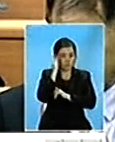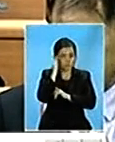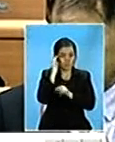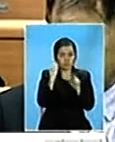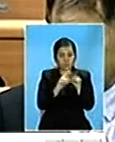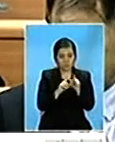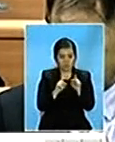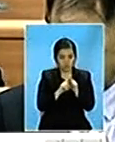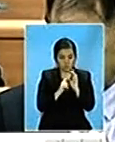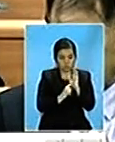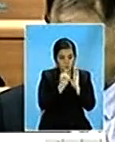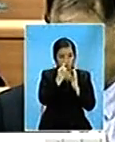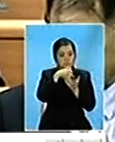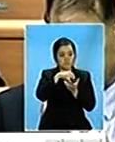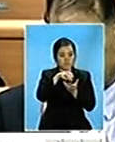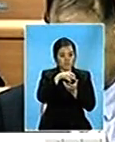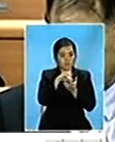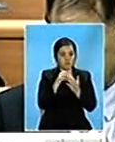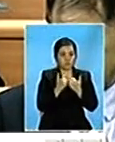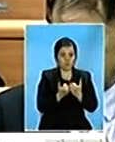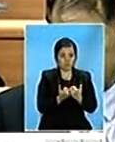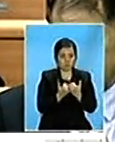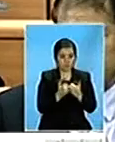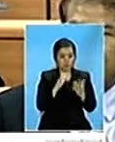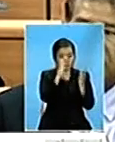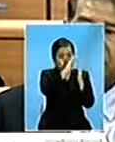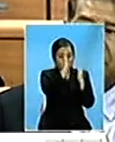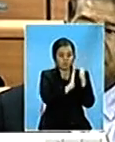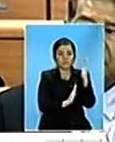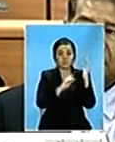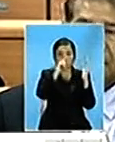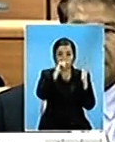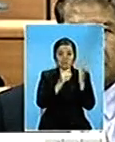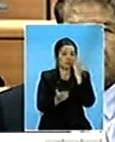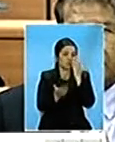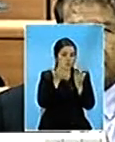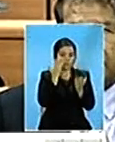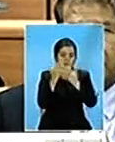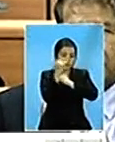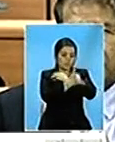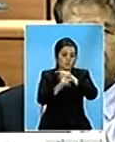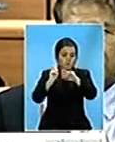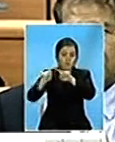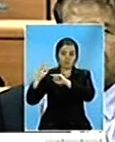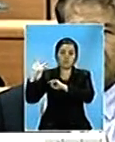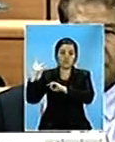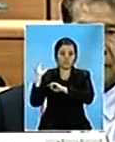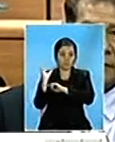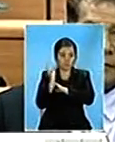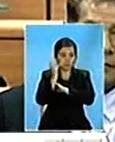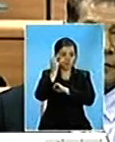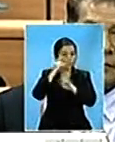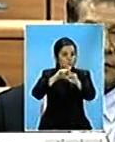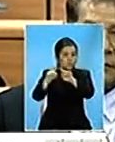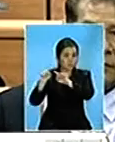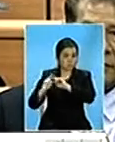ขออนุญาตเริ่มต้นอย่างนี้กับท่านประธานครับว่าประเทศไทยหรือประเทศใดในโลกนะครับเราไม่อาจอยู่